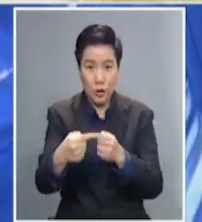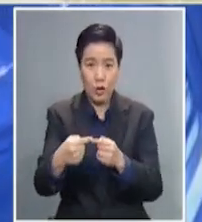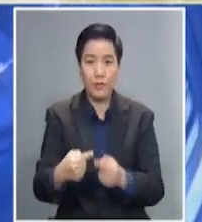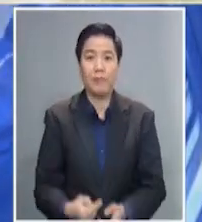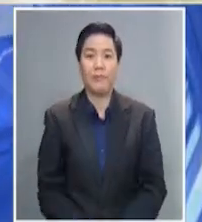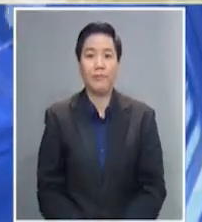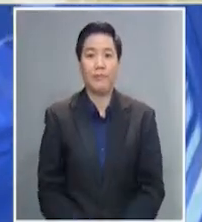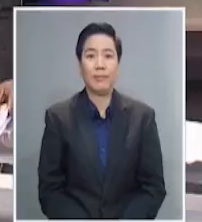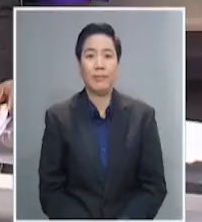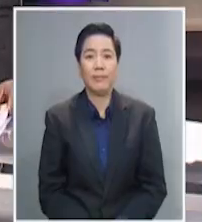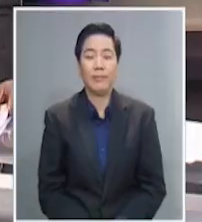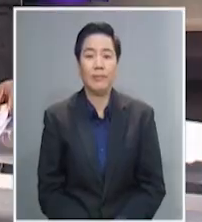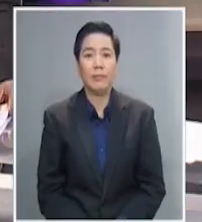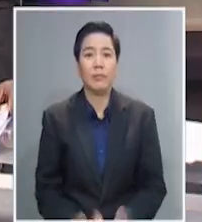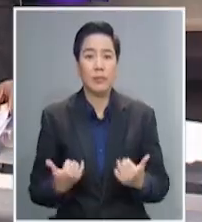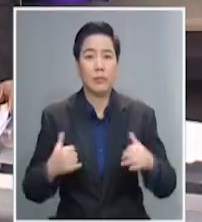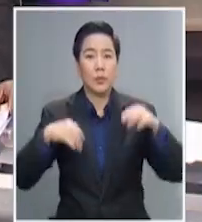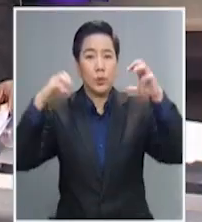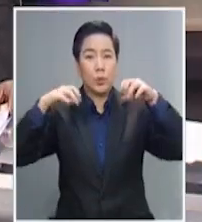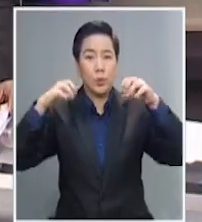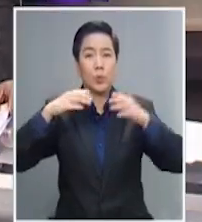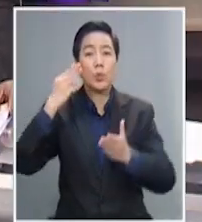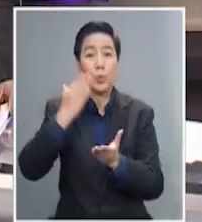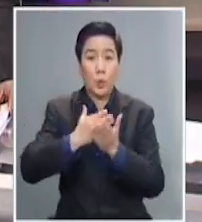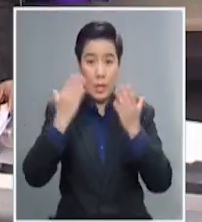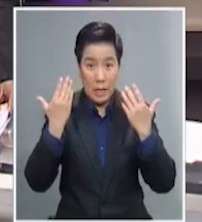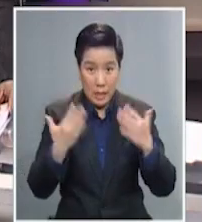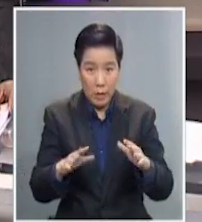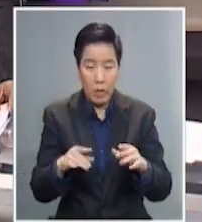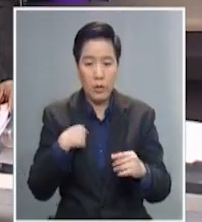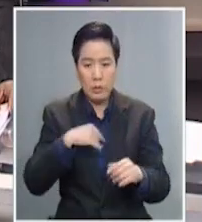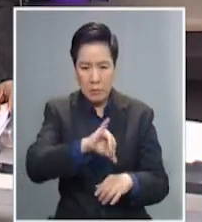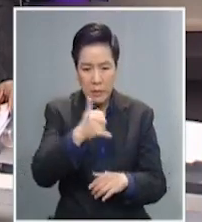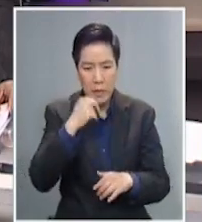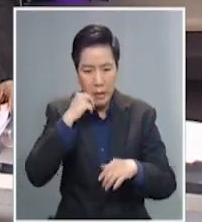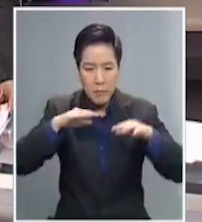ครับที่ต่างตอนนี้ฝนก็หยุดมาระยะหนึ่งแล้วหลายพื้นที่เริ่มคลี่คลายแล้วนะ คะ